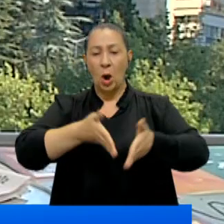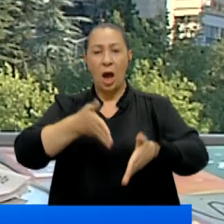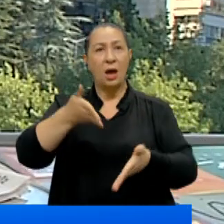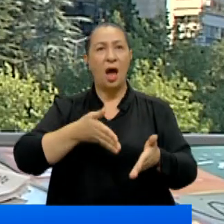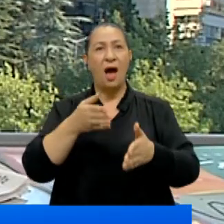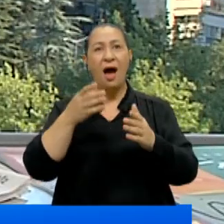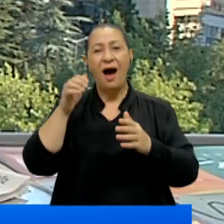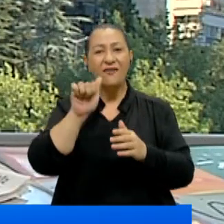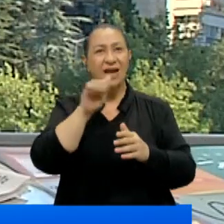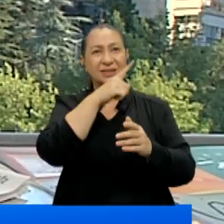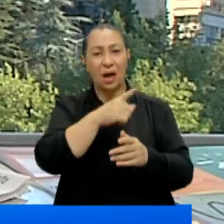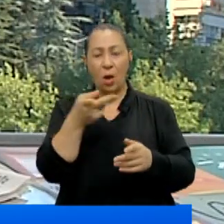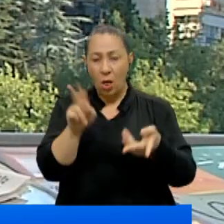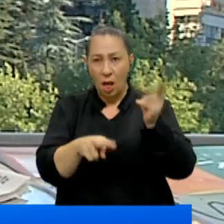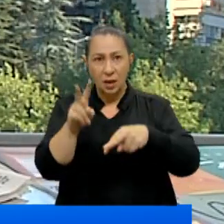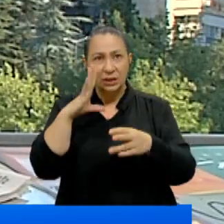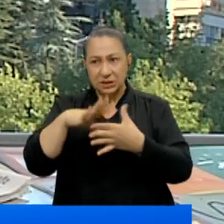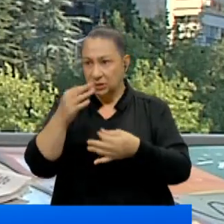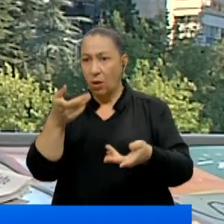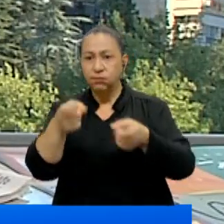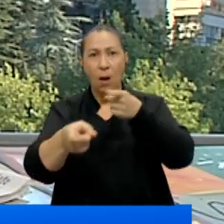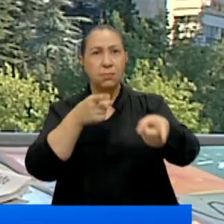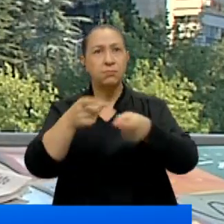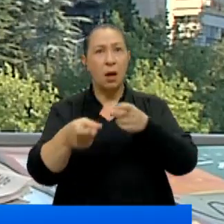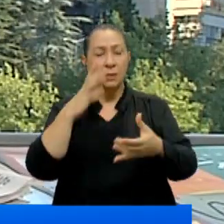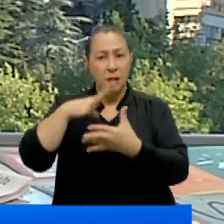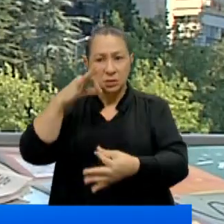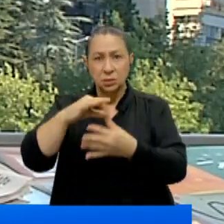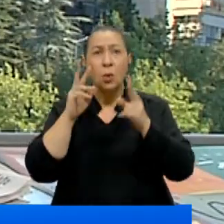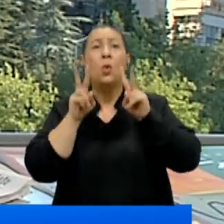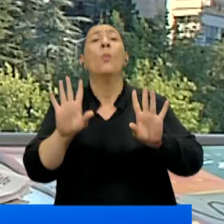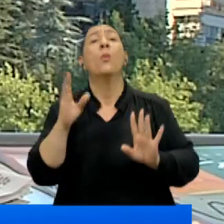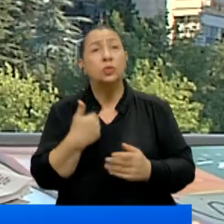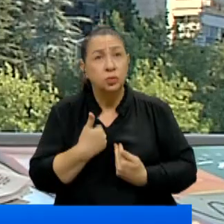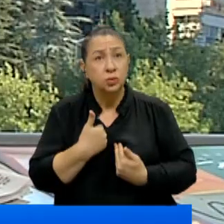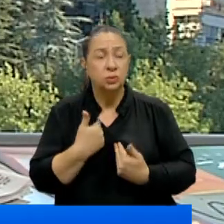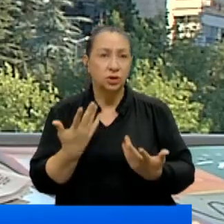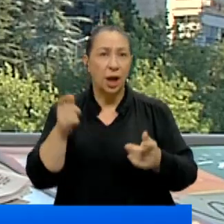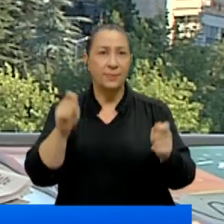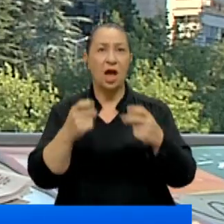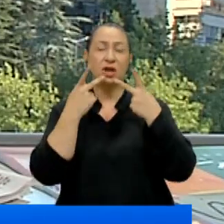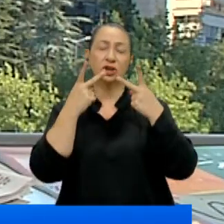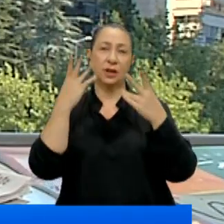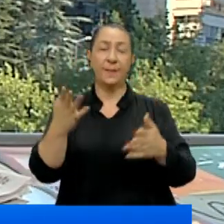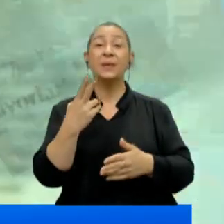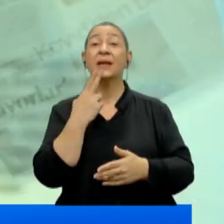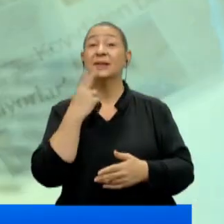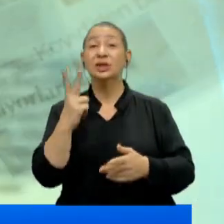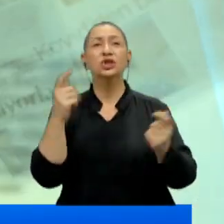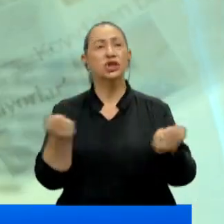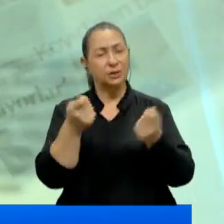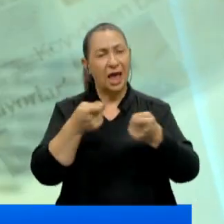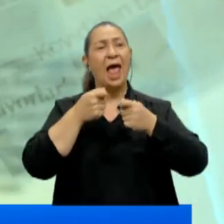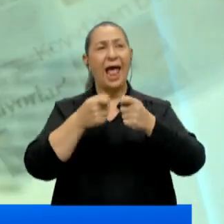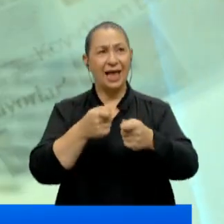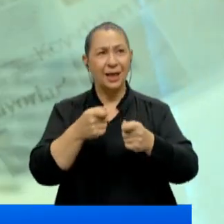ortasında Afganistan'da ölen insanları, öldürülen insanları görmüyor muyuz? İşte yaptıkları açıklamalar. Kadınların çalışmasını